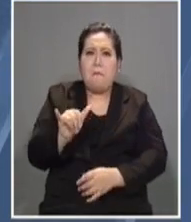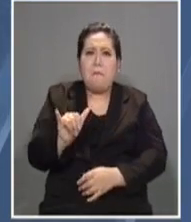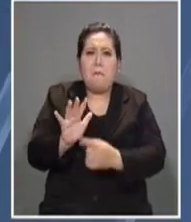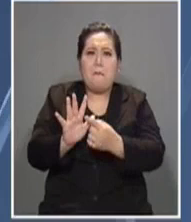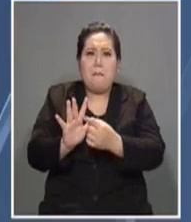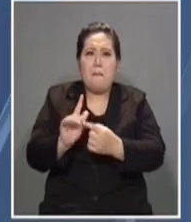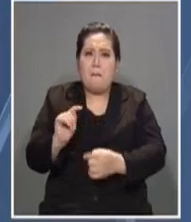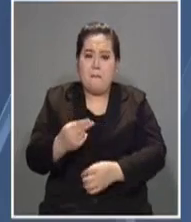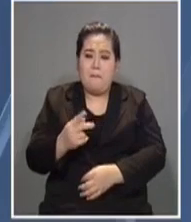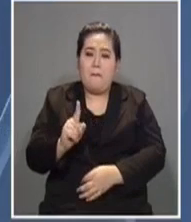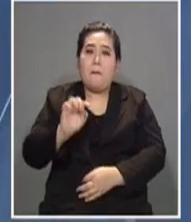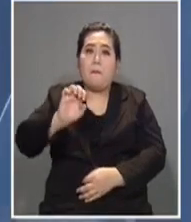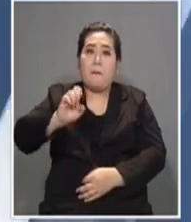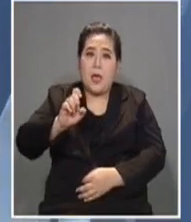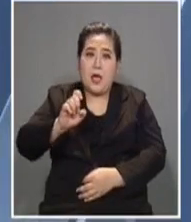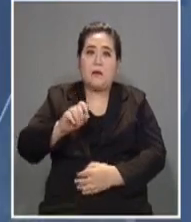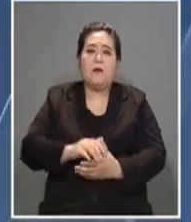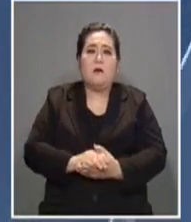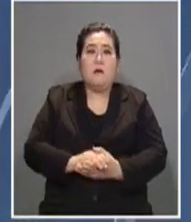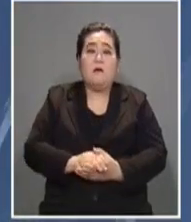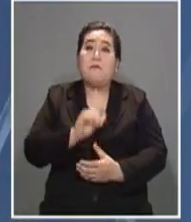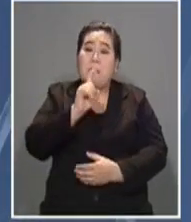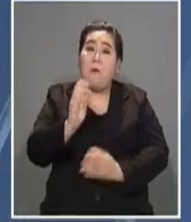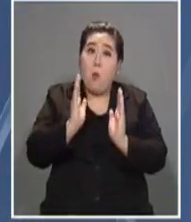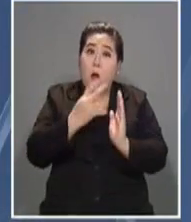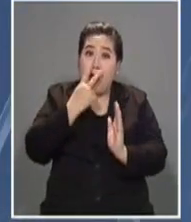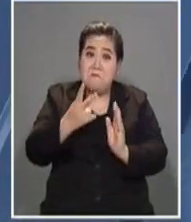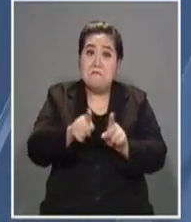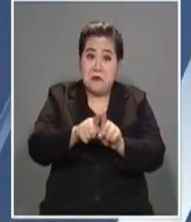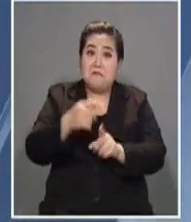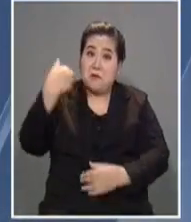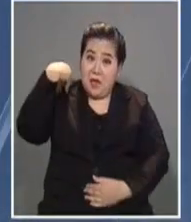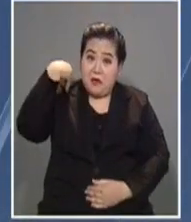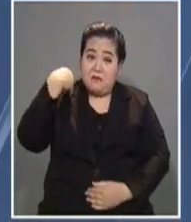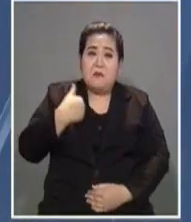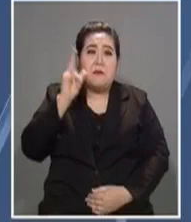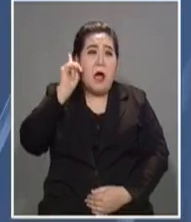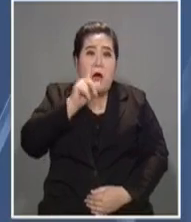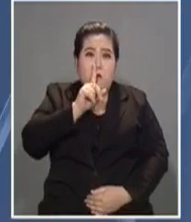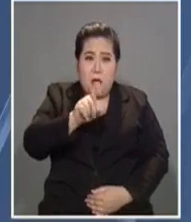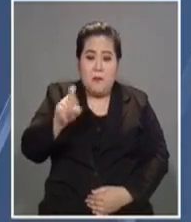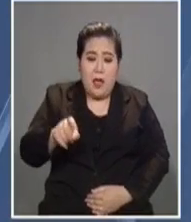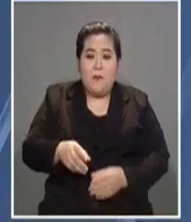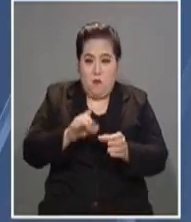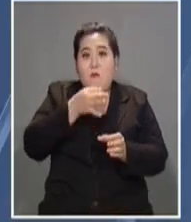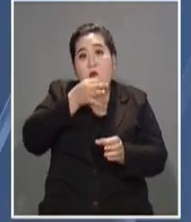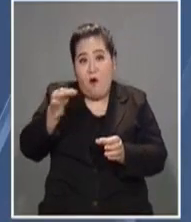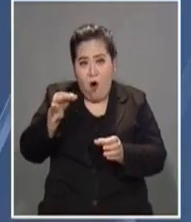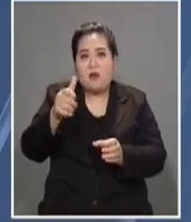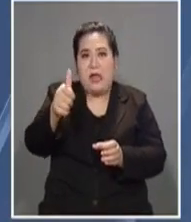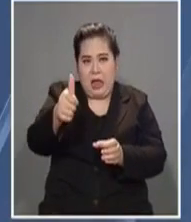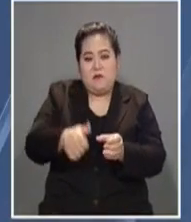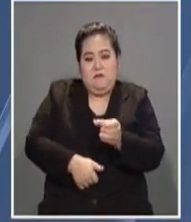บอกว่ามีใครที่เคยเจอแบบนี้บ้างไหมนะฮะแต่ว่าทางผู้สื่อข่าวของเราก็บอกว่าจริงๆแล้วเนี่ยสามารถไปฟ้องร้องได้